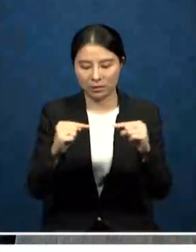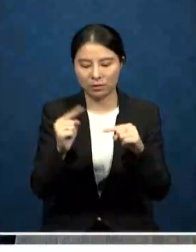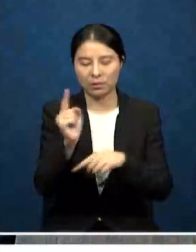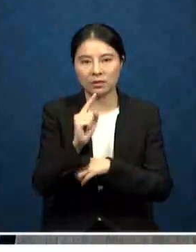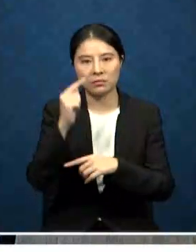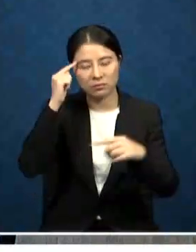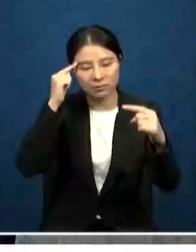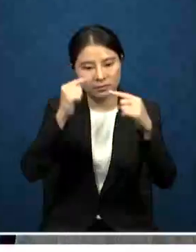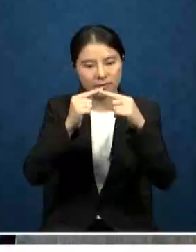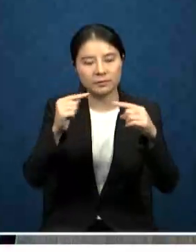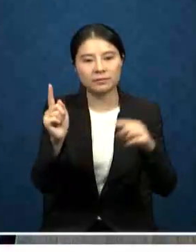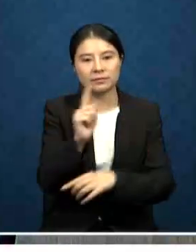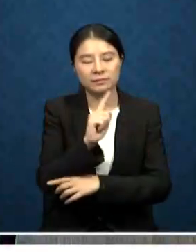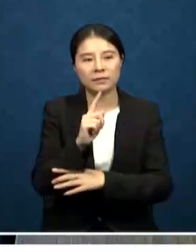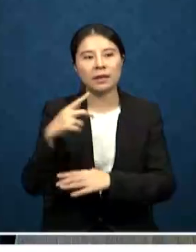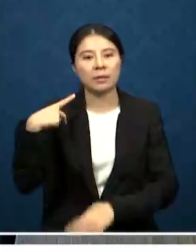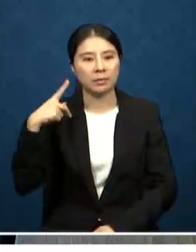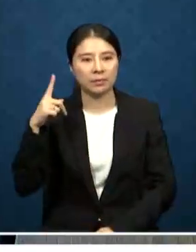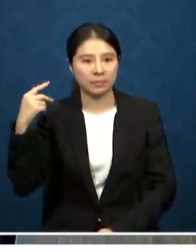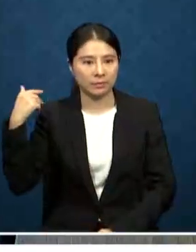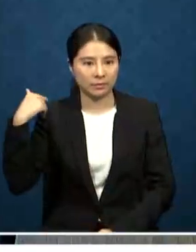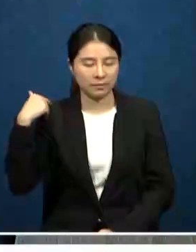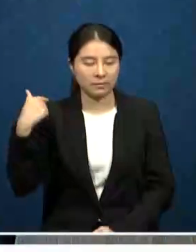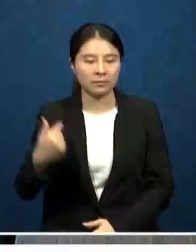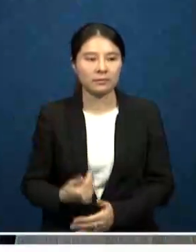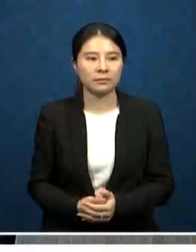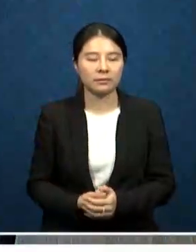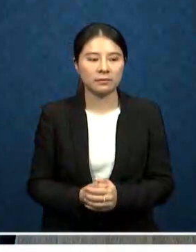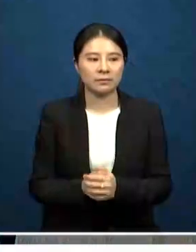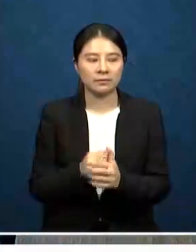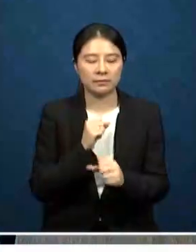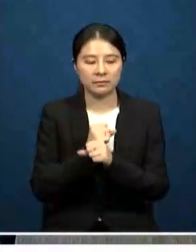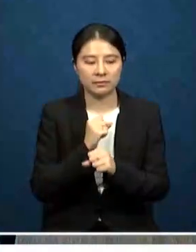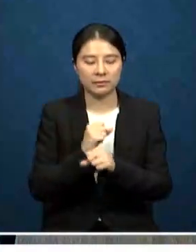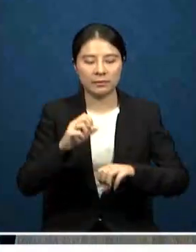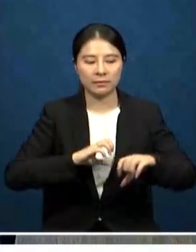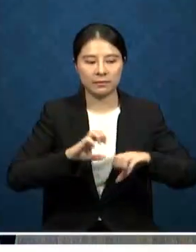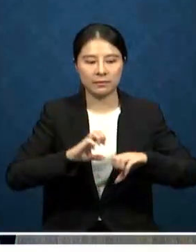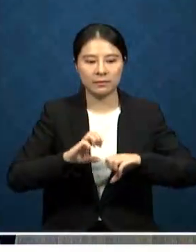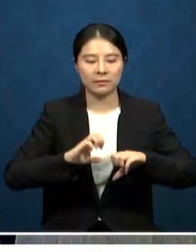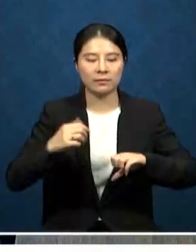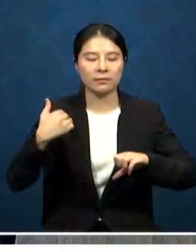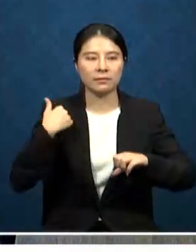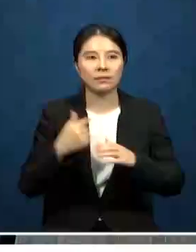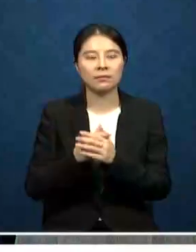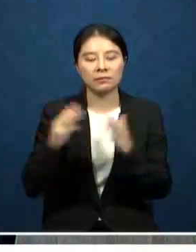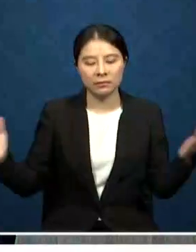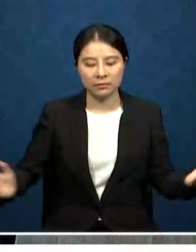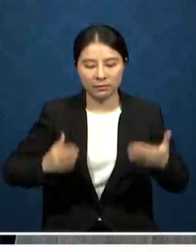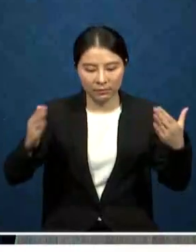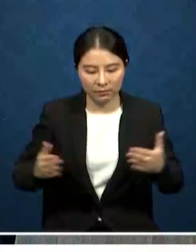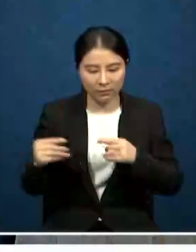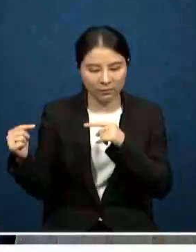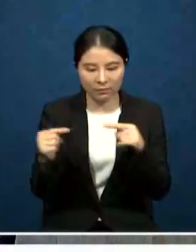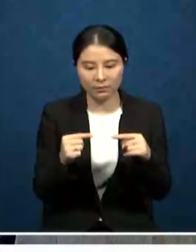มุ่งมั่นแล้วเราเห็นว่ามันมีประโยชน์นะครับเราก็จับเกาะให้ติดแล้วก็ผลักดันมันต่อจนมัน